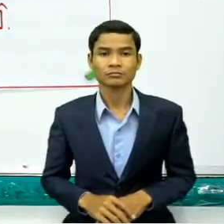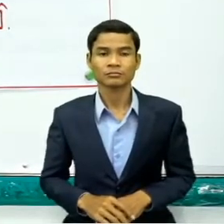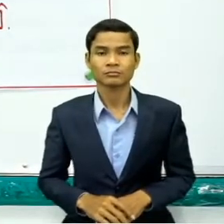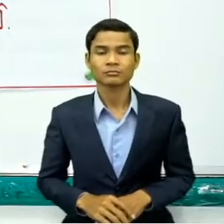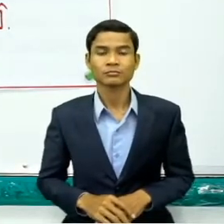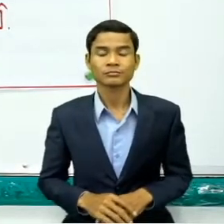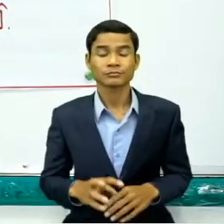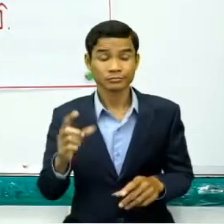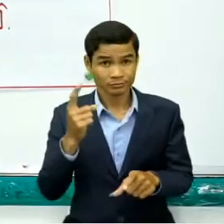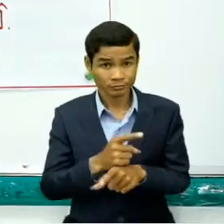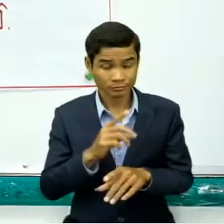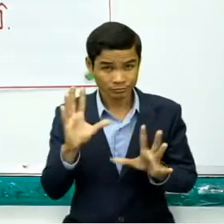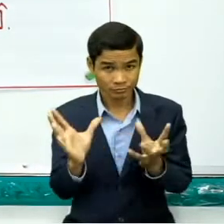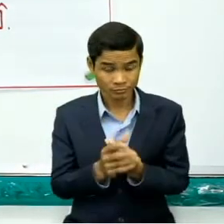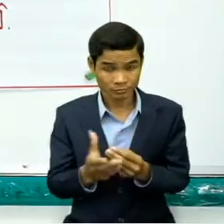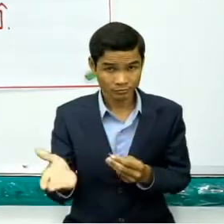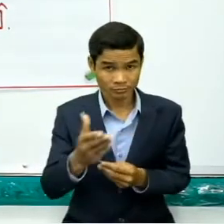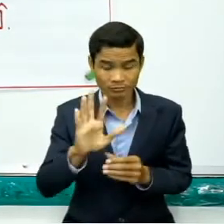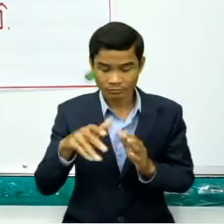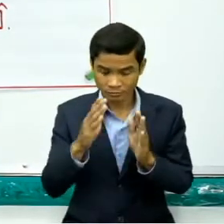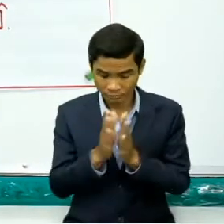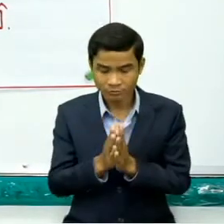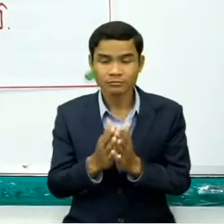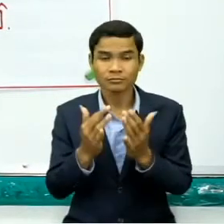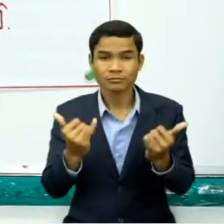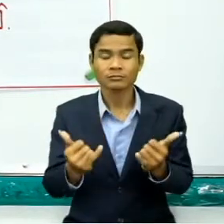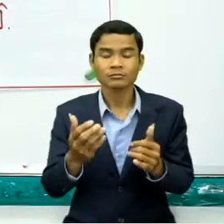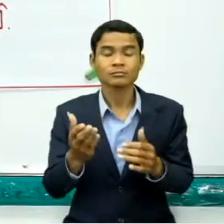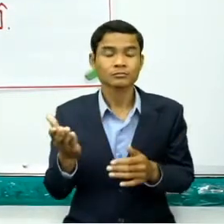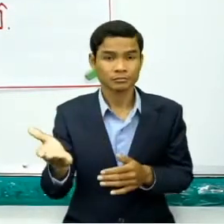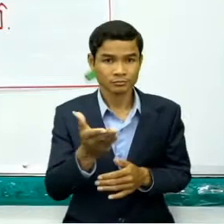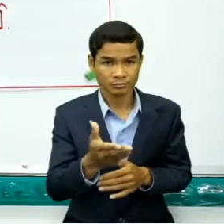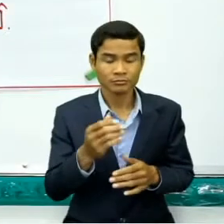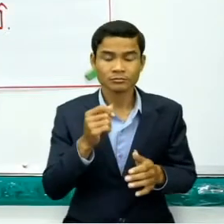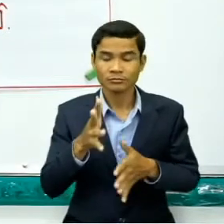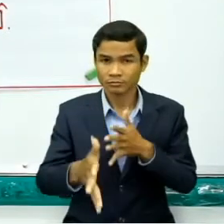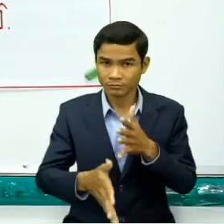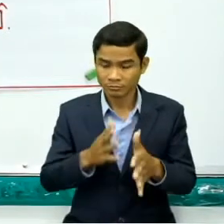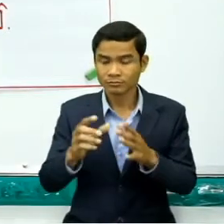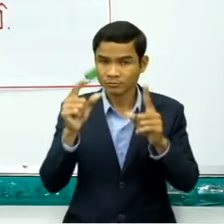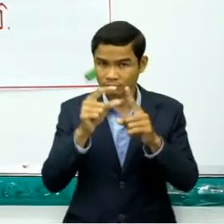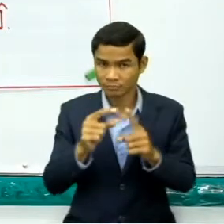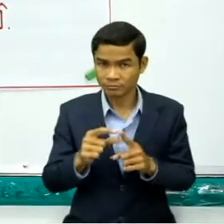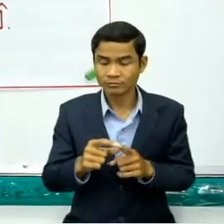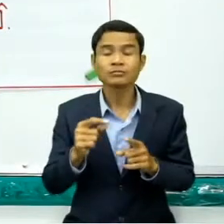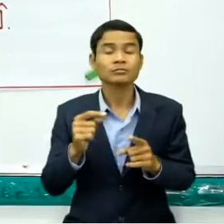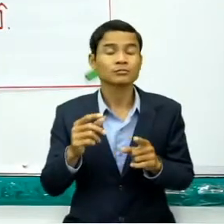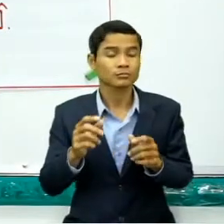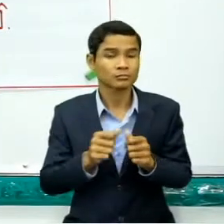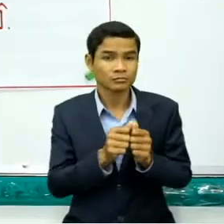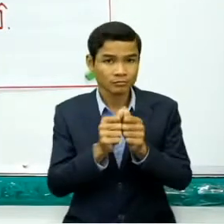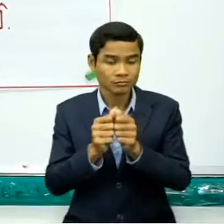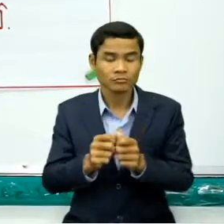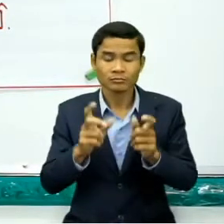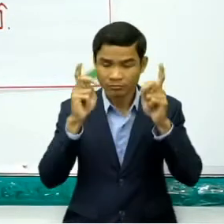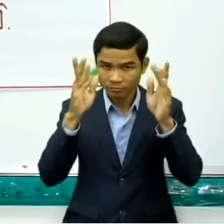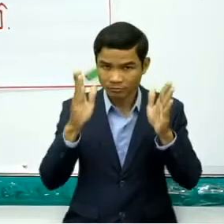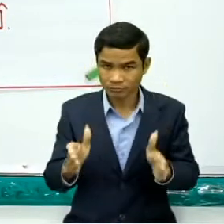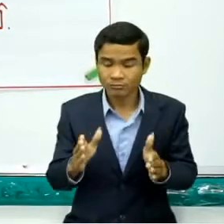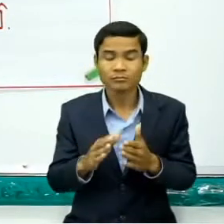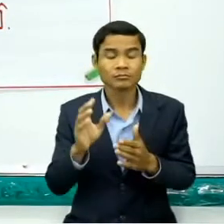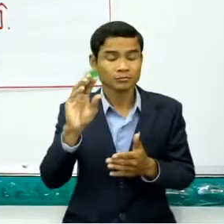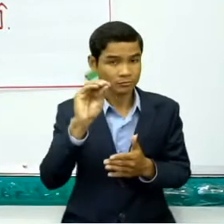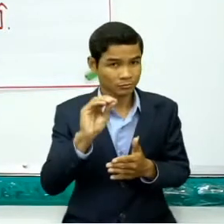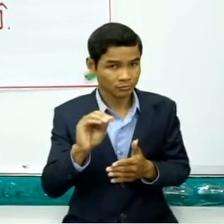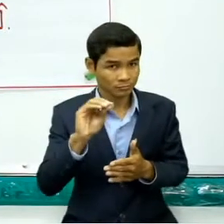ánh. Trăm trái tặng ác nì mình dân nó, ác con, nơi lỡ con trăm khuôn ánh. Bịa, bà trăm trái chú mùi nẹ cừu ná, đà dược bán, bấm